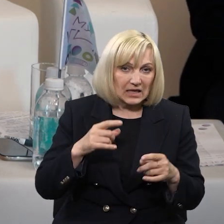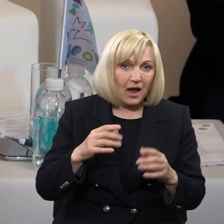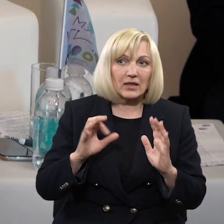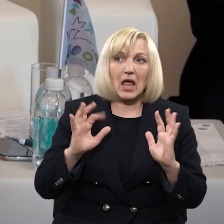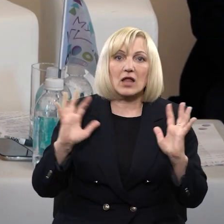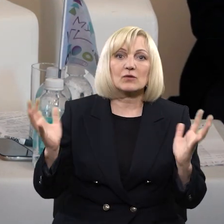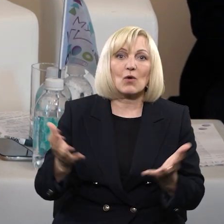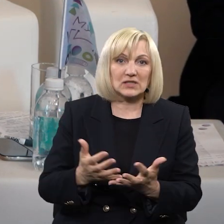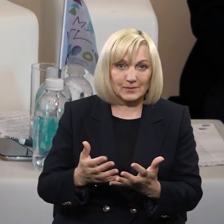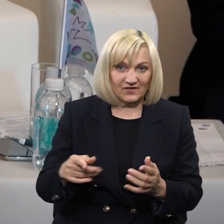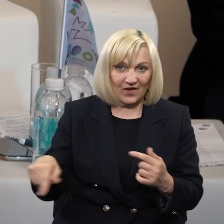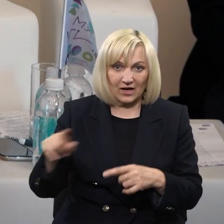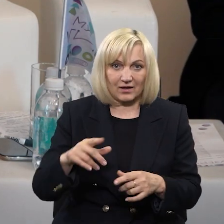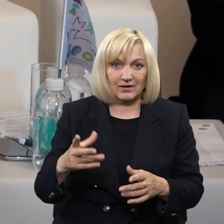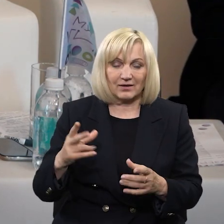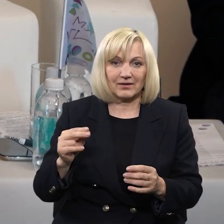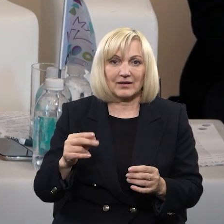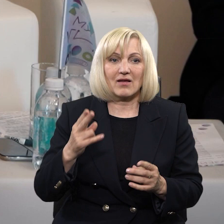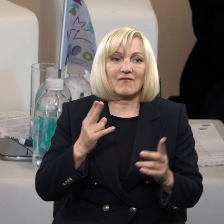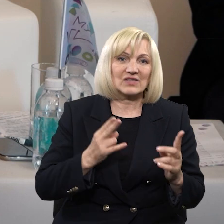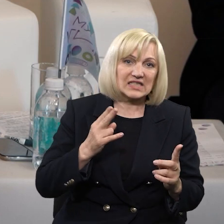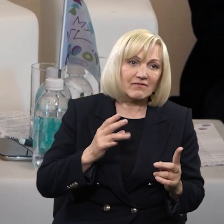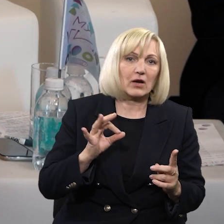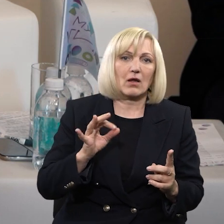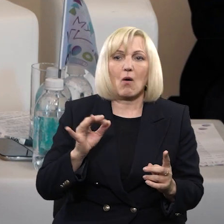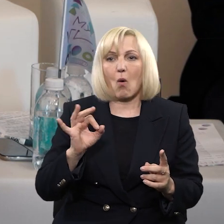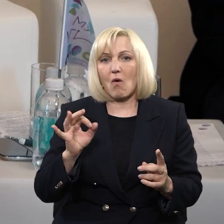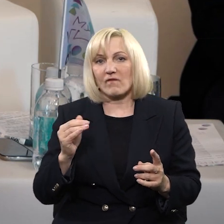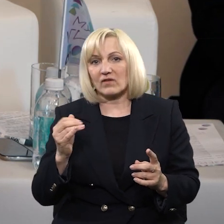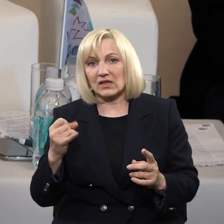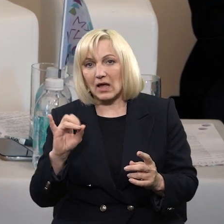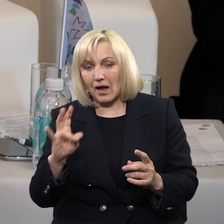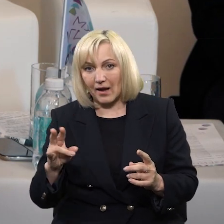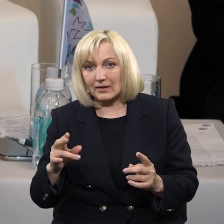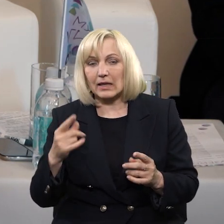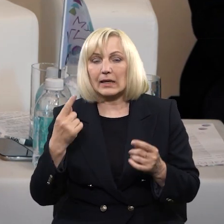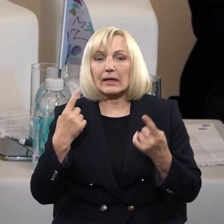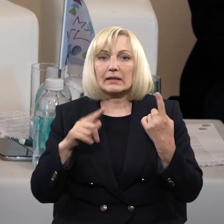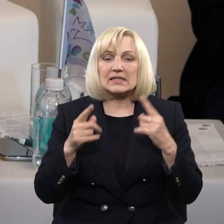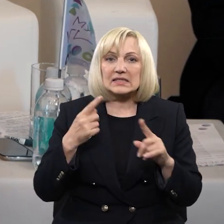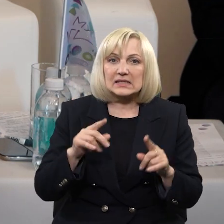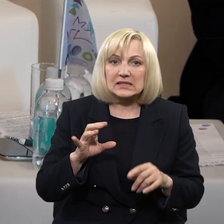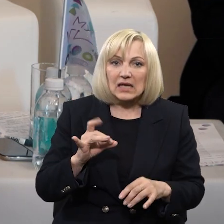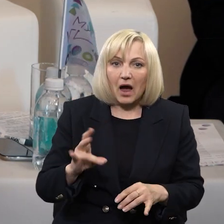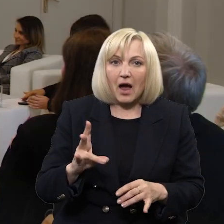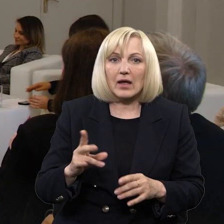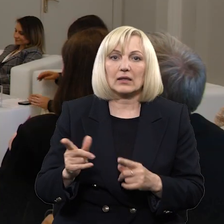атмосфера в которой мы погружаем нашего зрителя как в цифре так и в оффлайн дизайн